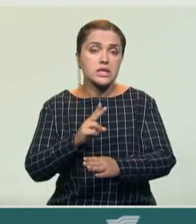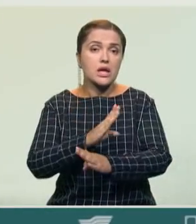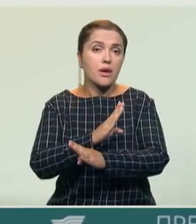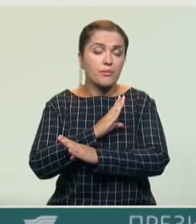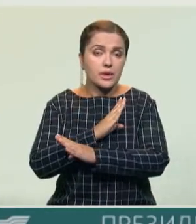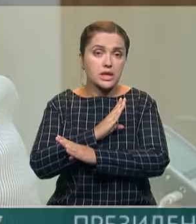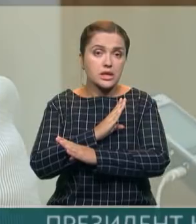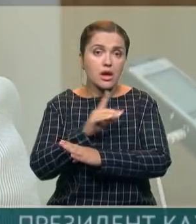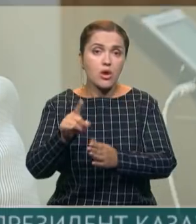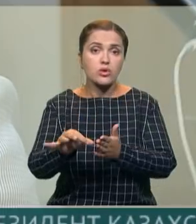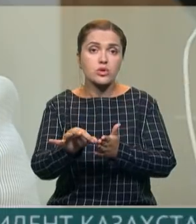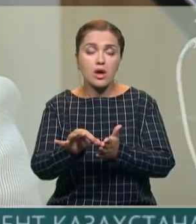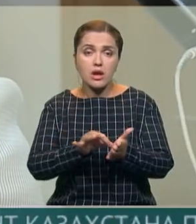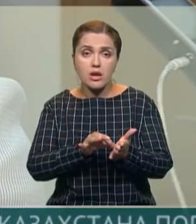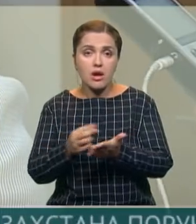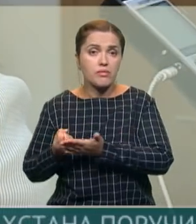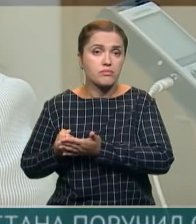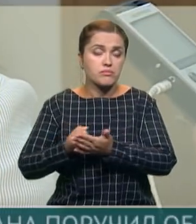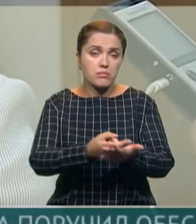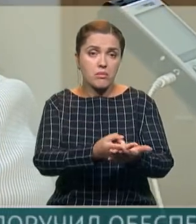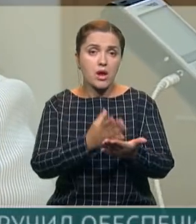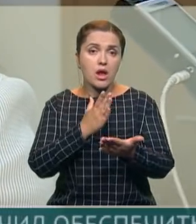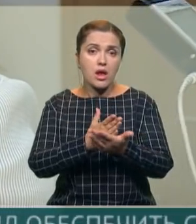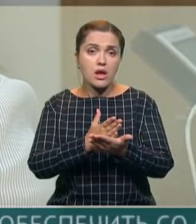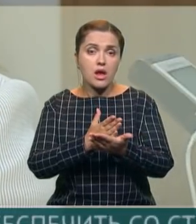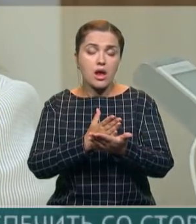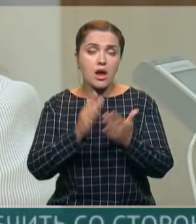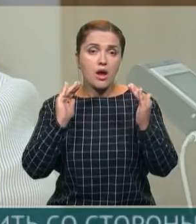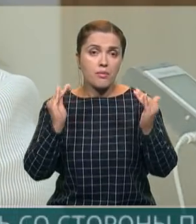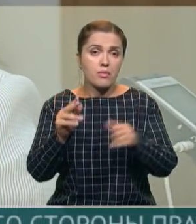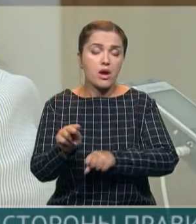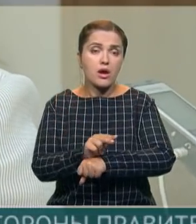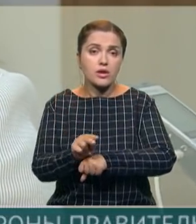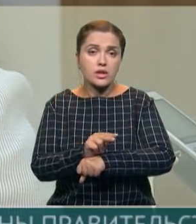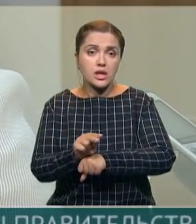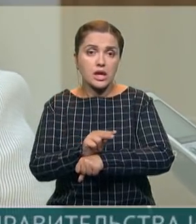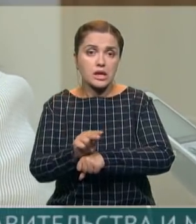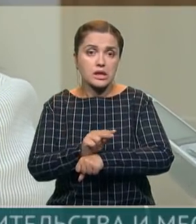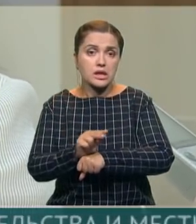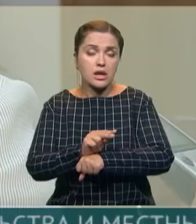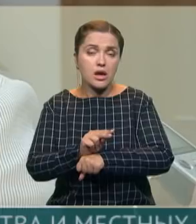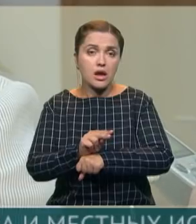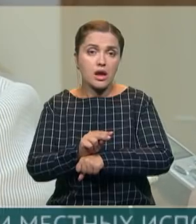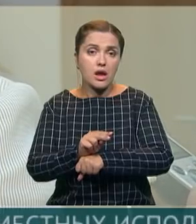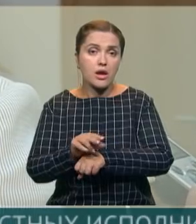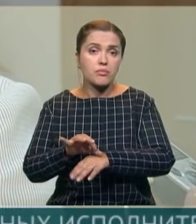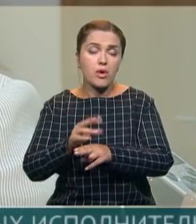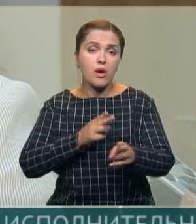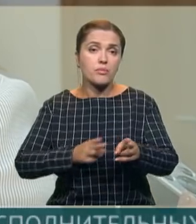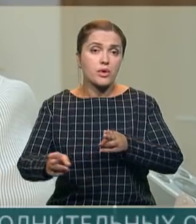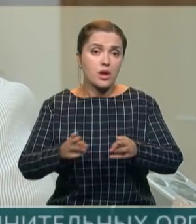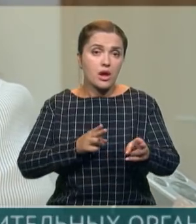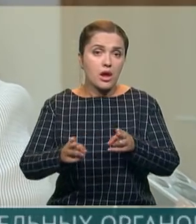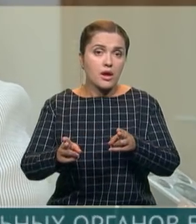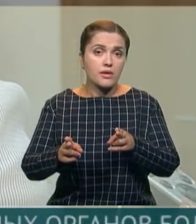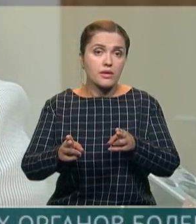Он сразу транспортирован в реанимационный зал приемного покоя, после чего переведен в операционный